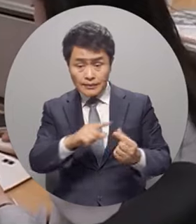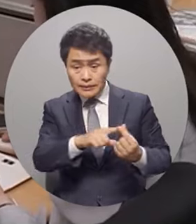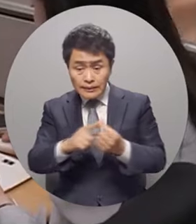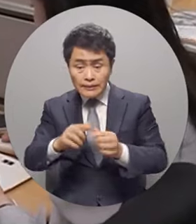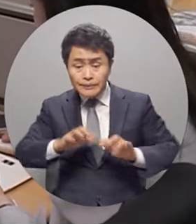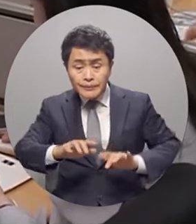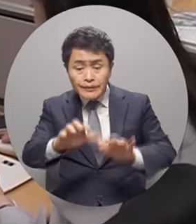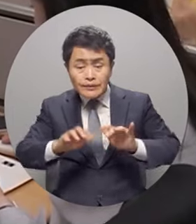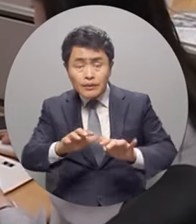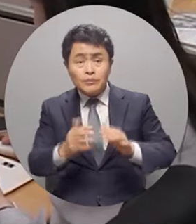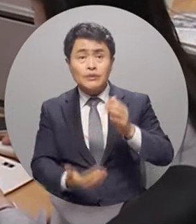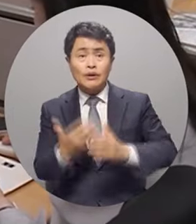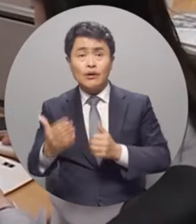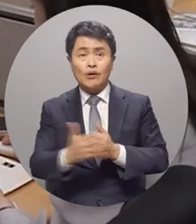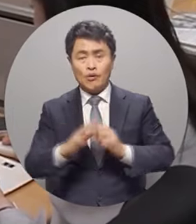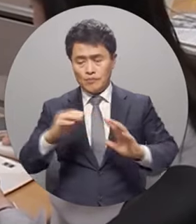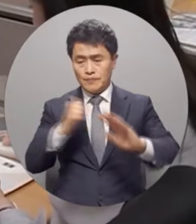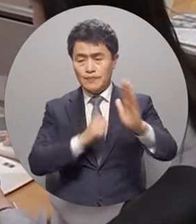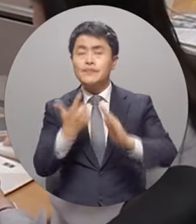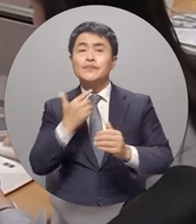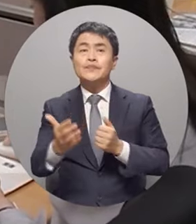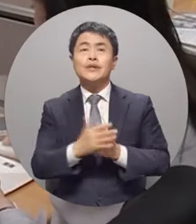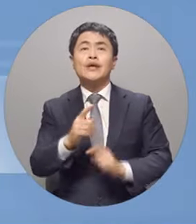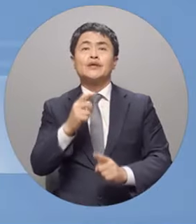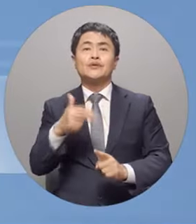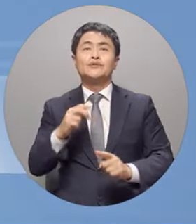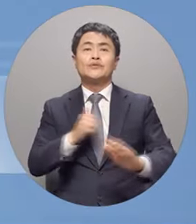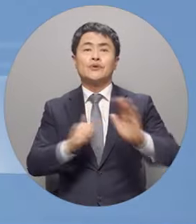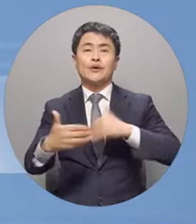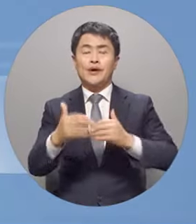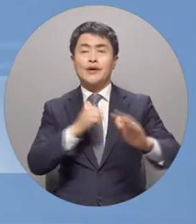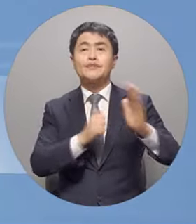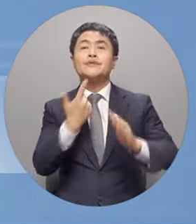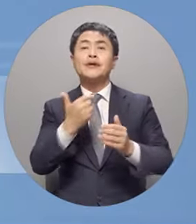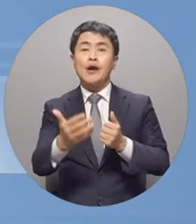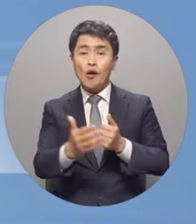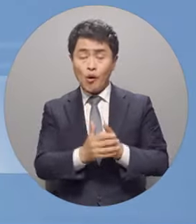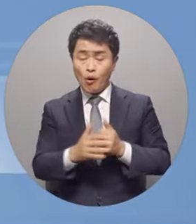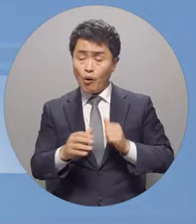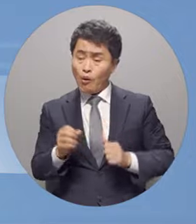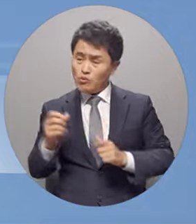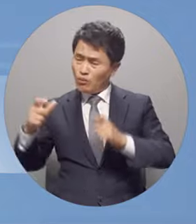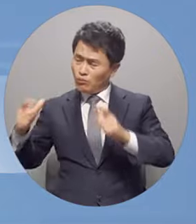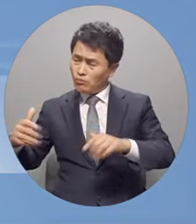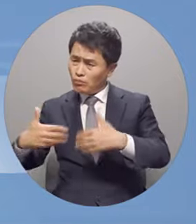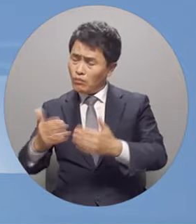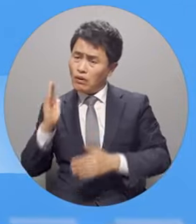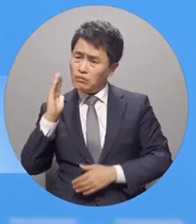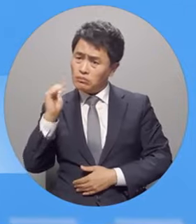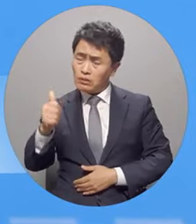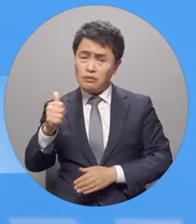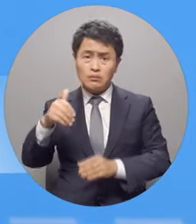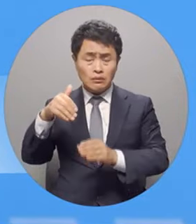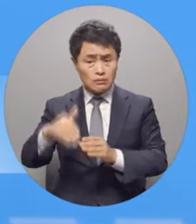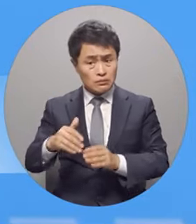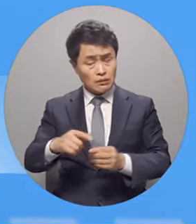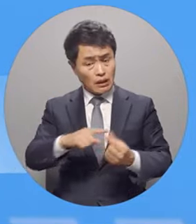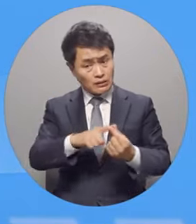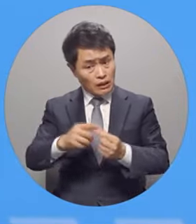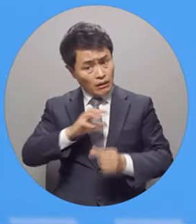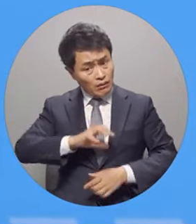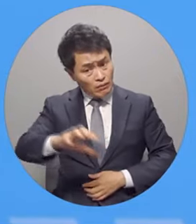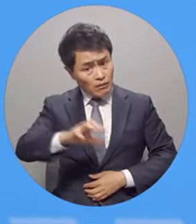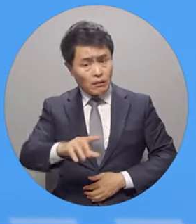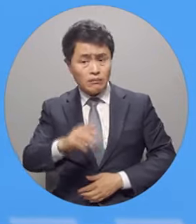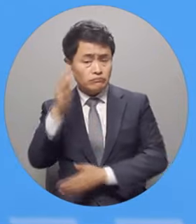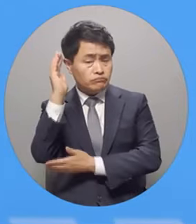불거졌습니다 국내인 대표를 지냈던 이석 의원은 대표시절 권력자가 대선때 댓글작업을 전제로 기하는